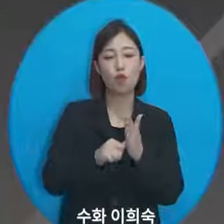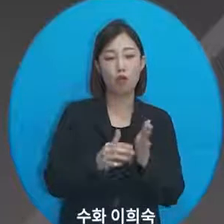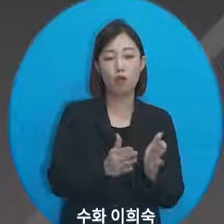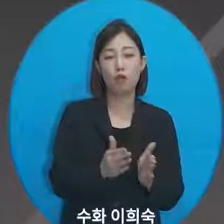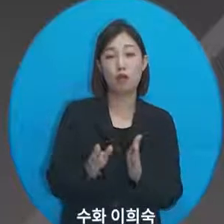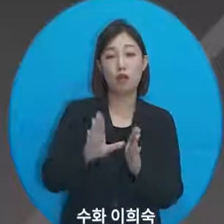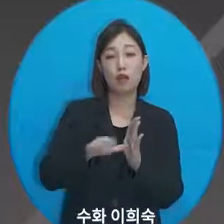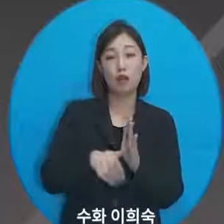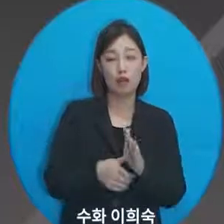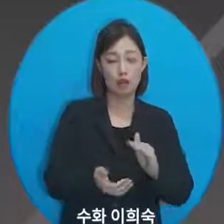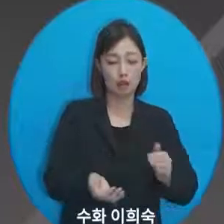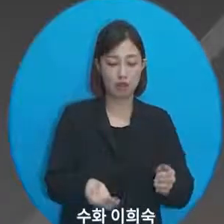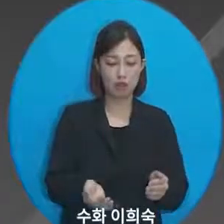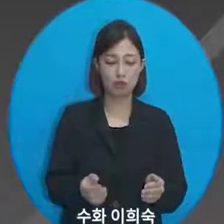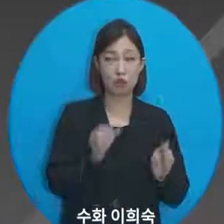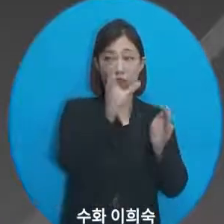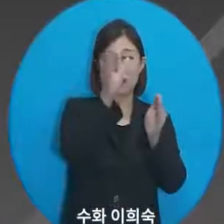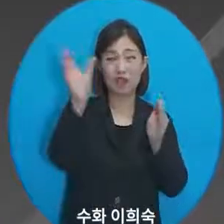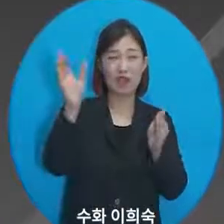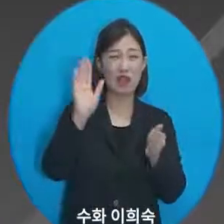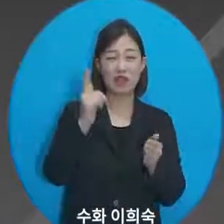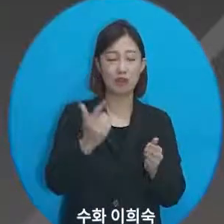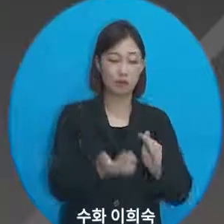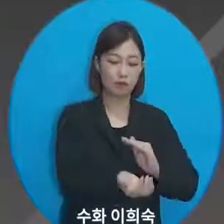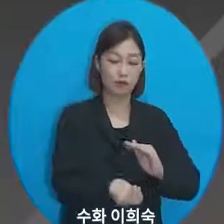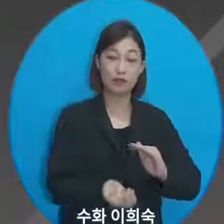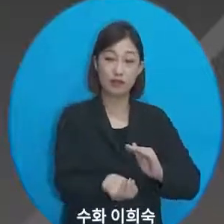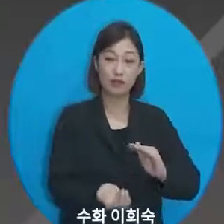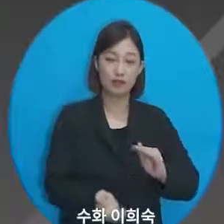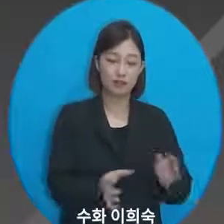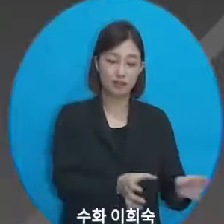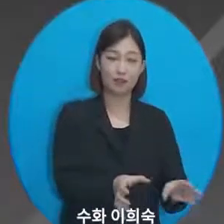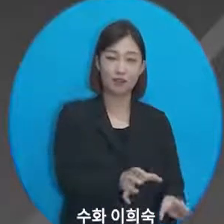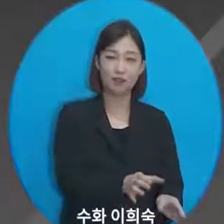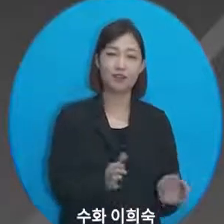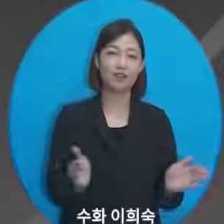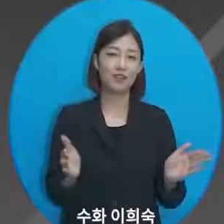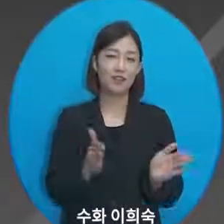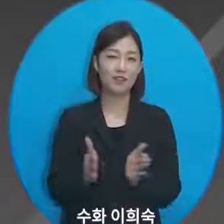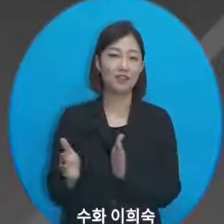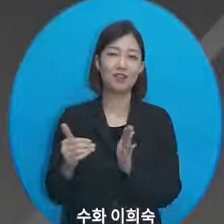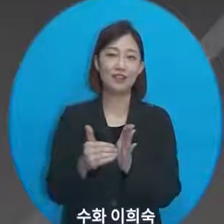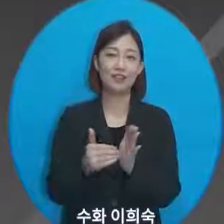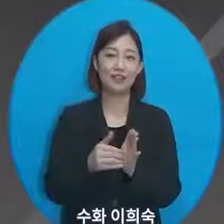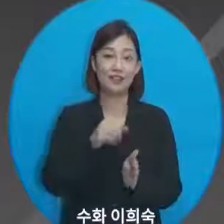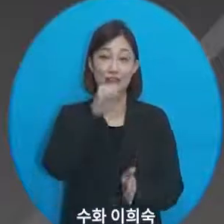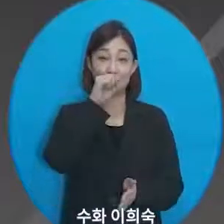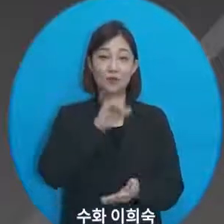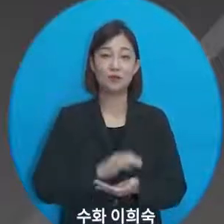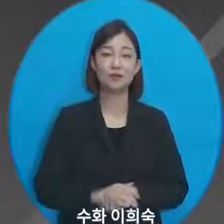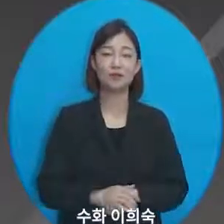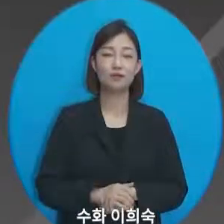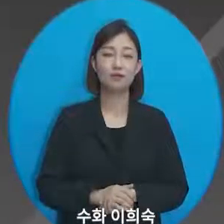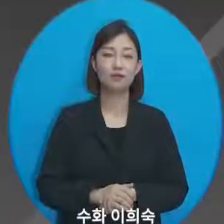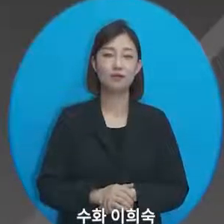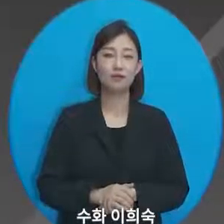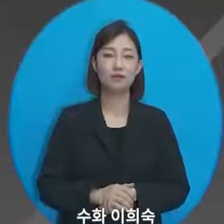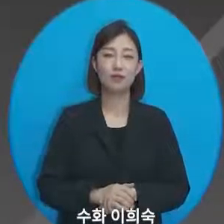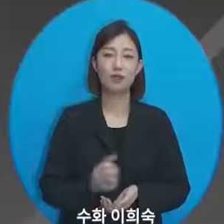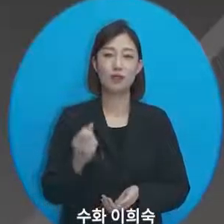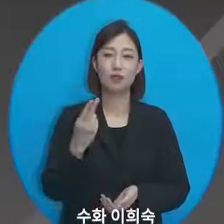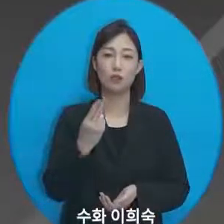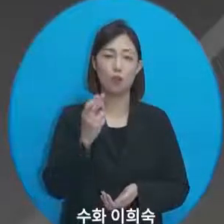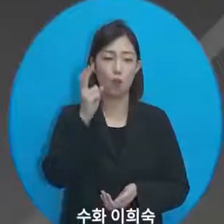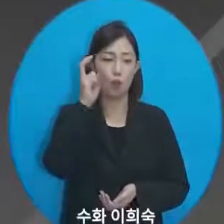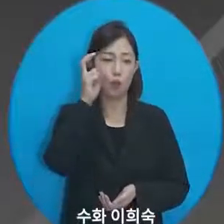수 있도록 서랍형으로 만들어내는 것이 굉장히 기본적인 컨셉이고, 그 다음에 휠체어를